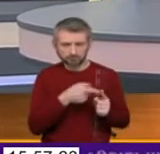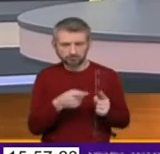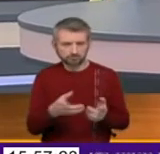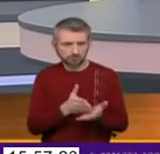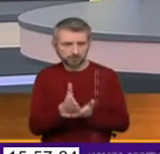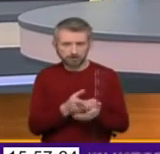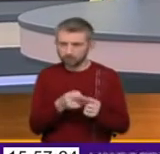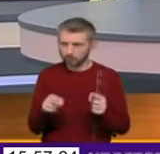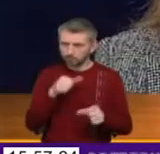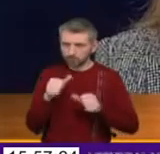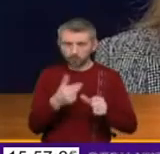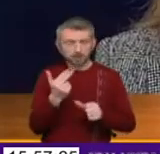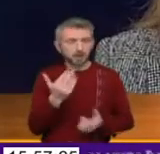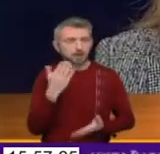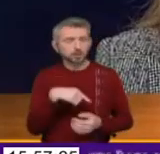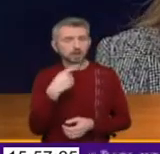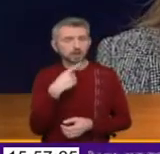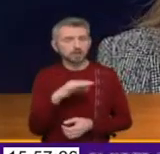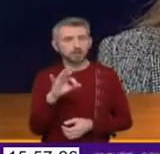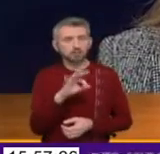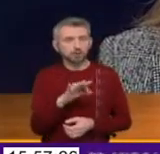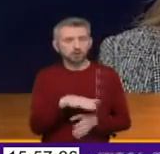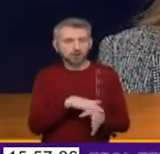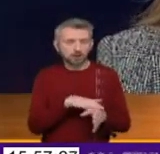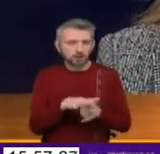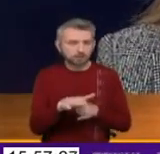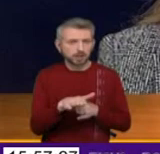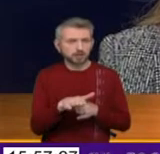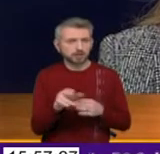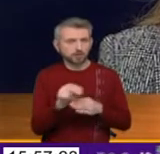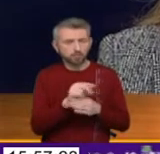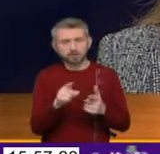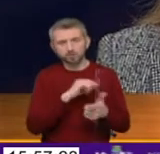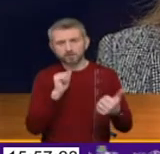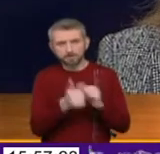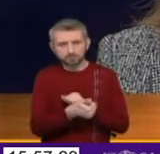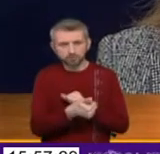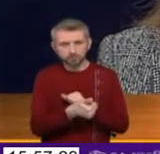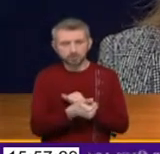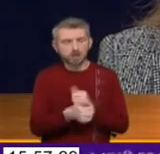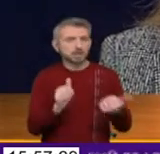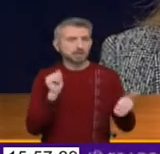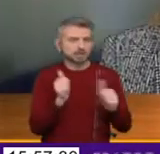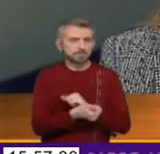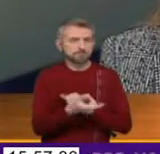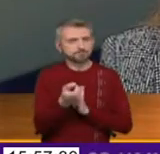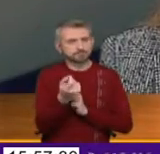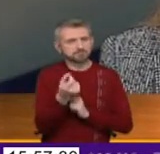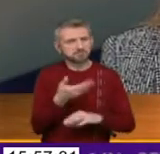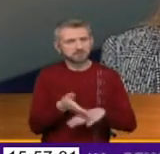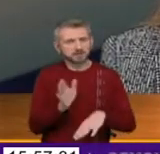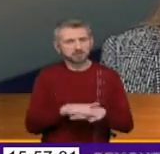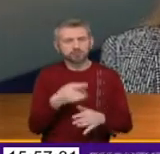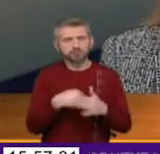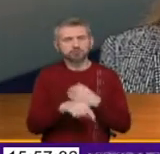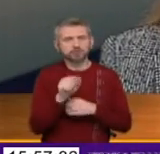округу. Впродовж року, так? Так. Угу. Якщо казати про капітальну або заміну... Заміну взагалі. Заміна тут трошки складніше,